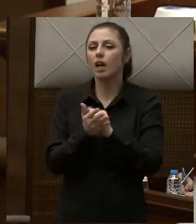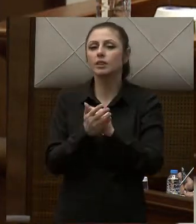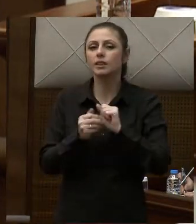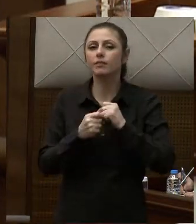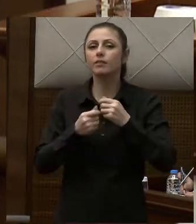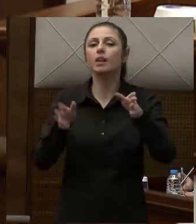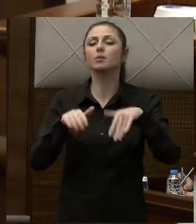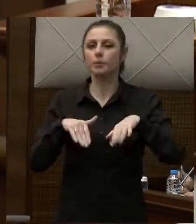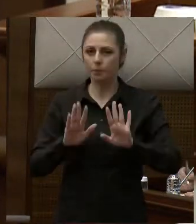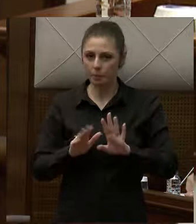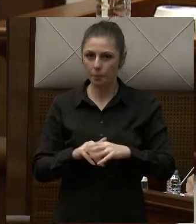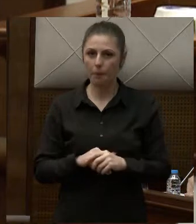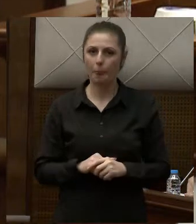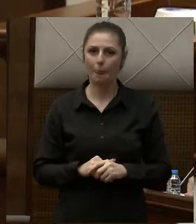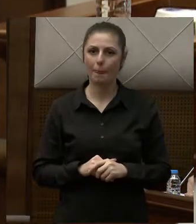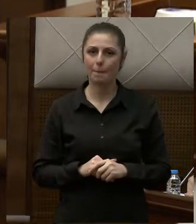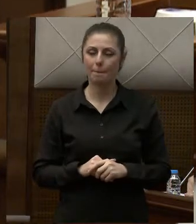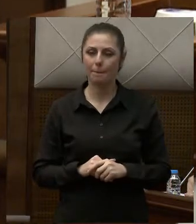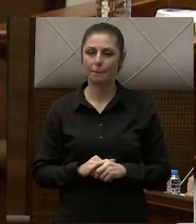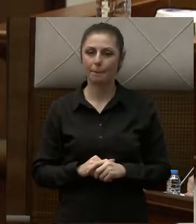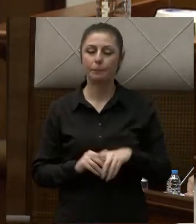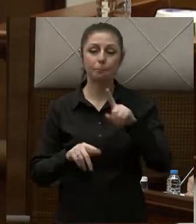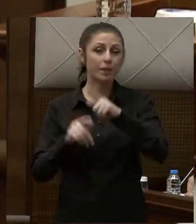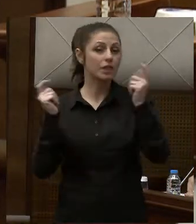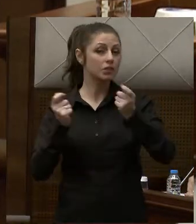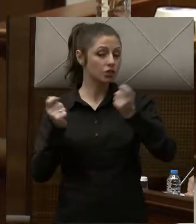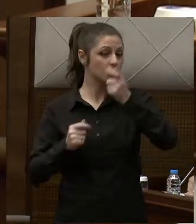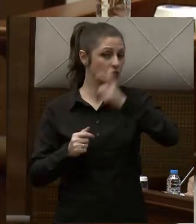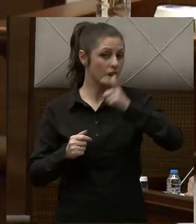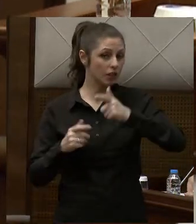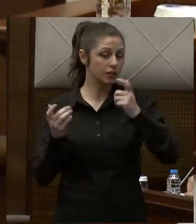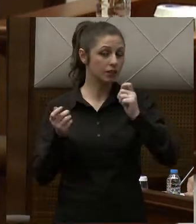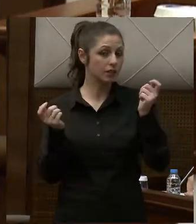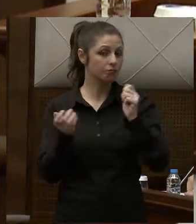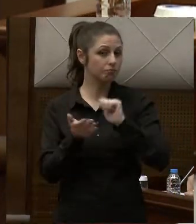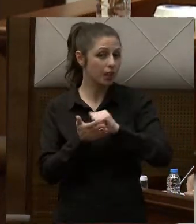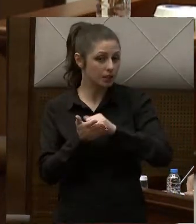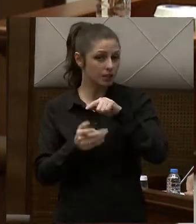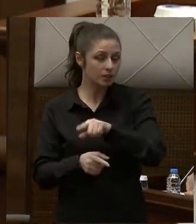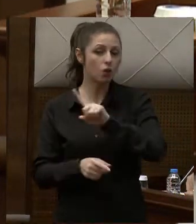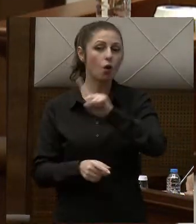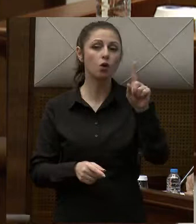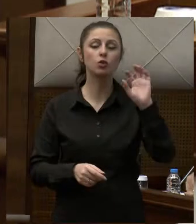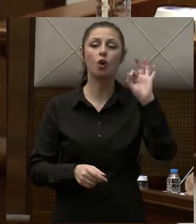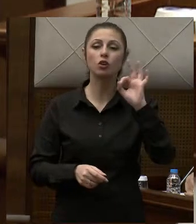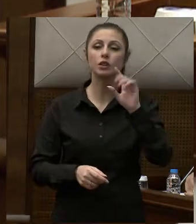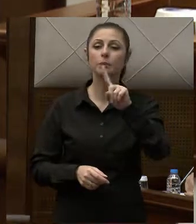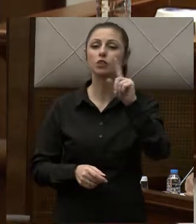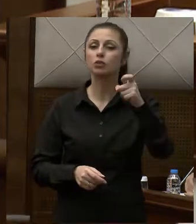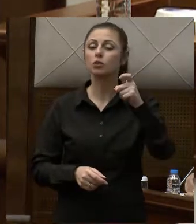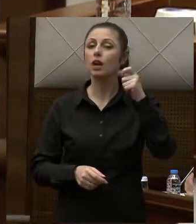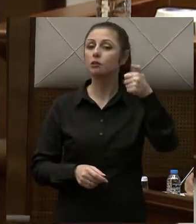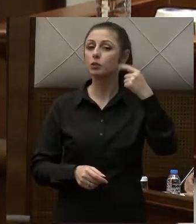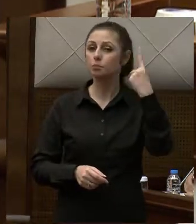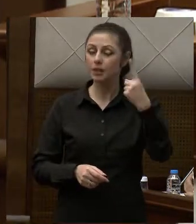9 patron olayı olarak anılan bu gelişme karşısında çalışan gazeteciler de 10 Ocak 1961 günü haklarını ve